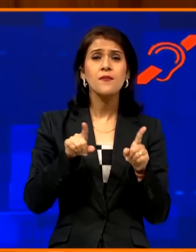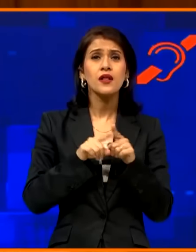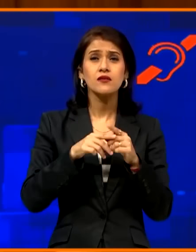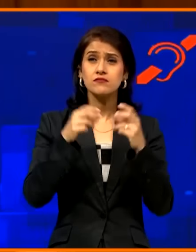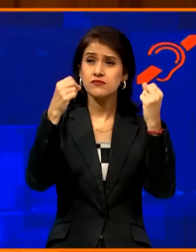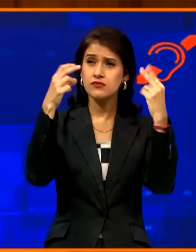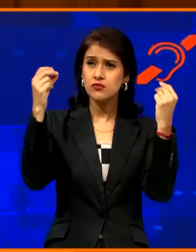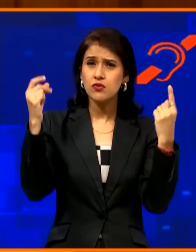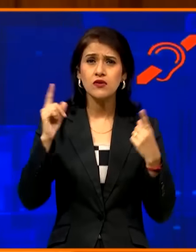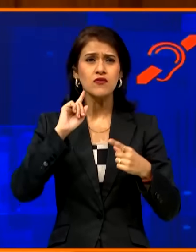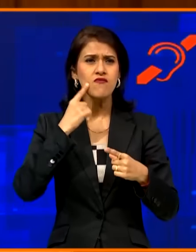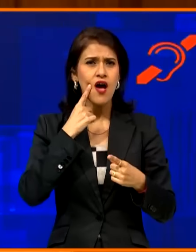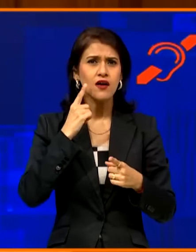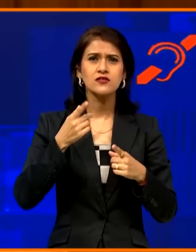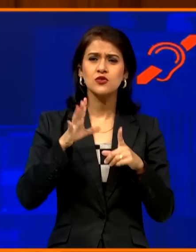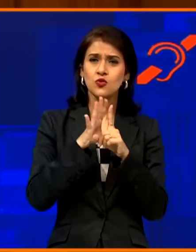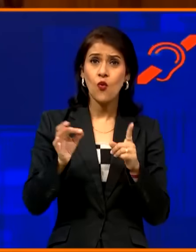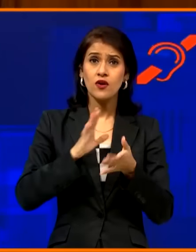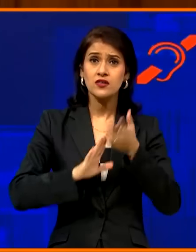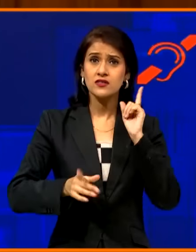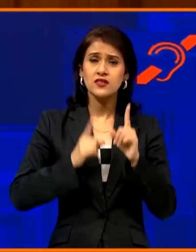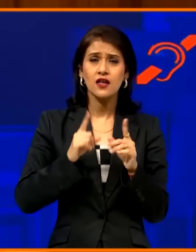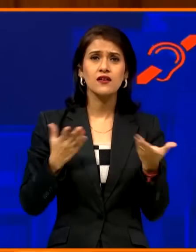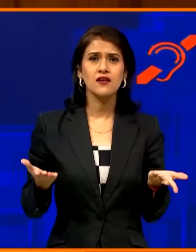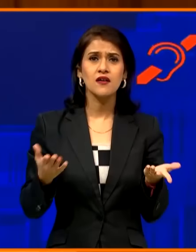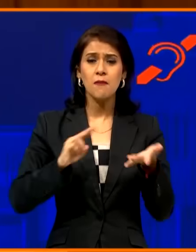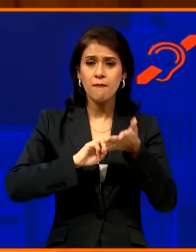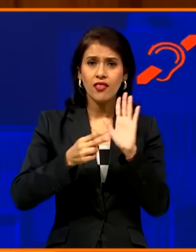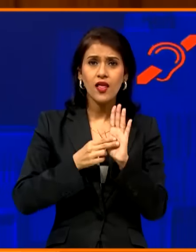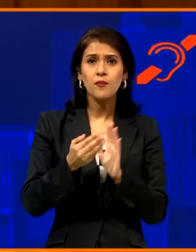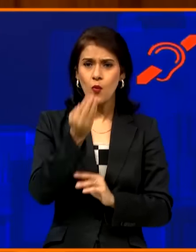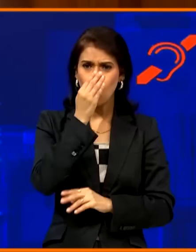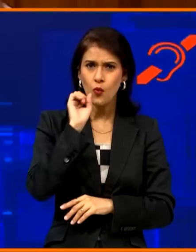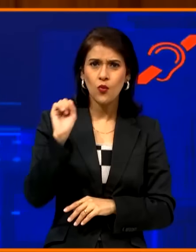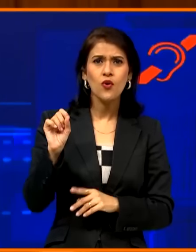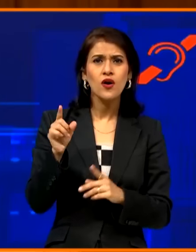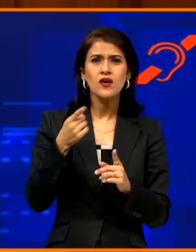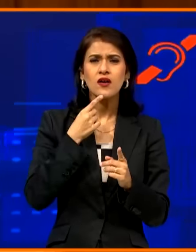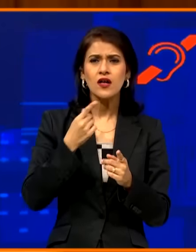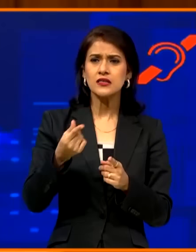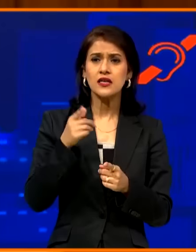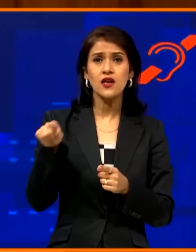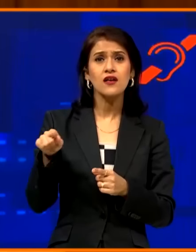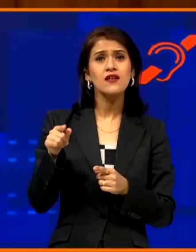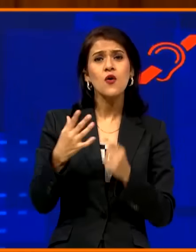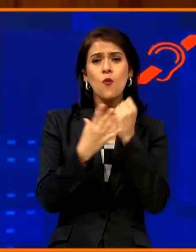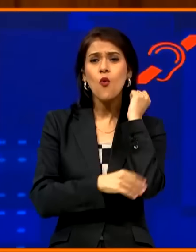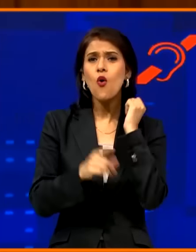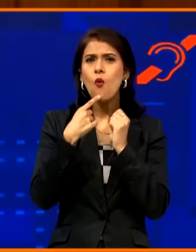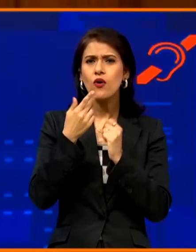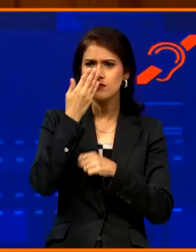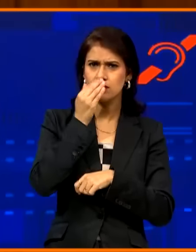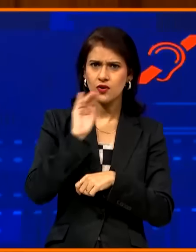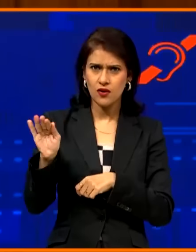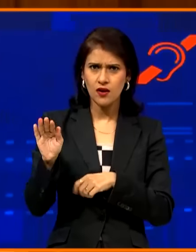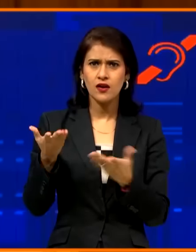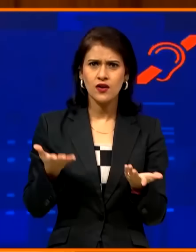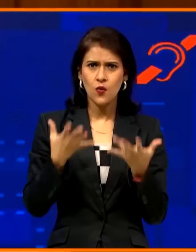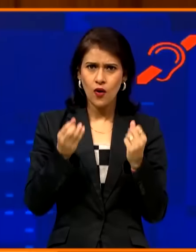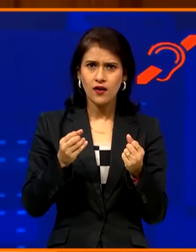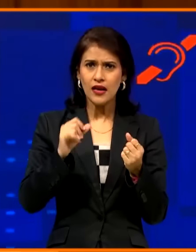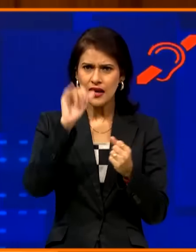इतना सजा सजा के करते हैं आप आप आप गरीबों के बारे में कोई सिंसियर नहीं है आपके पास आप कैसा मुल्क बनाना चाहते हैं